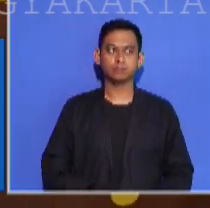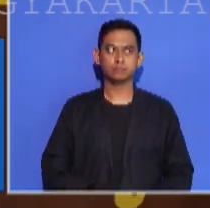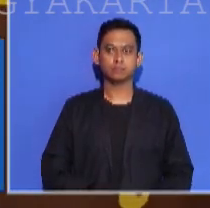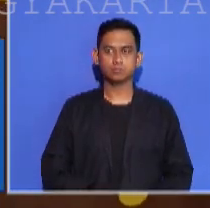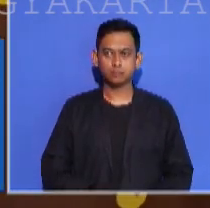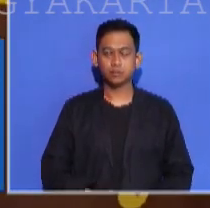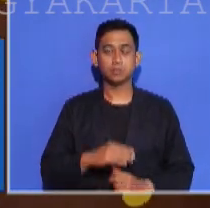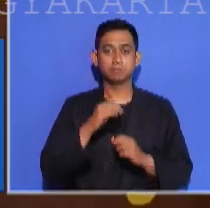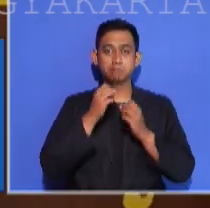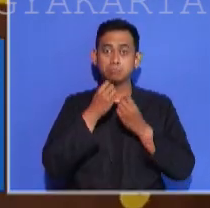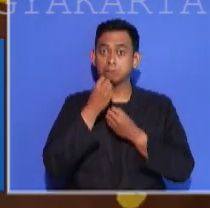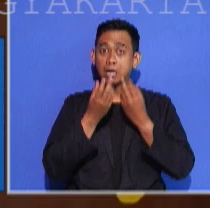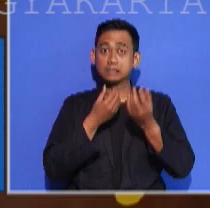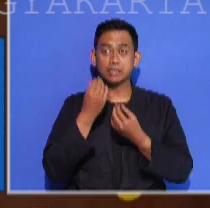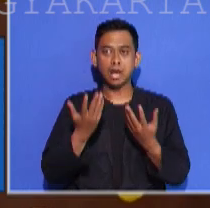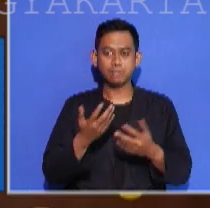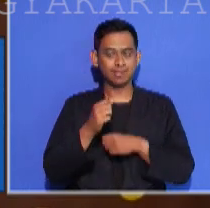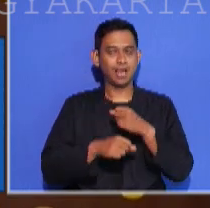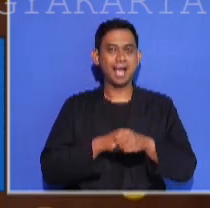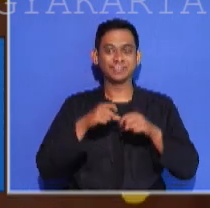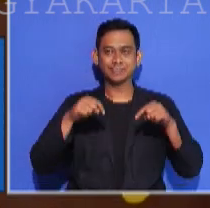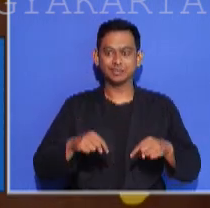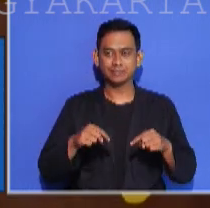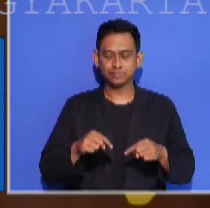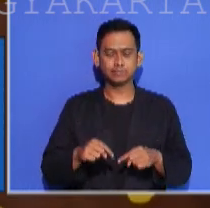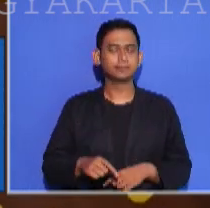juga adalah kegiatan tahun ini adalah kegiatan yang sangat